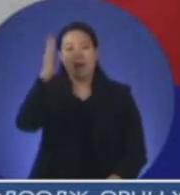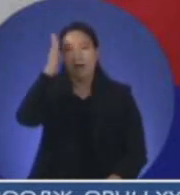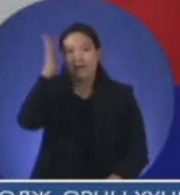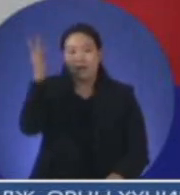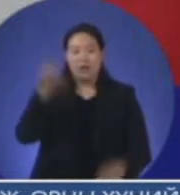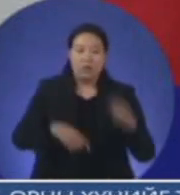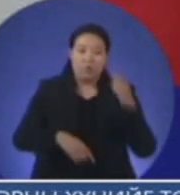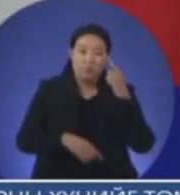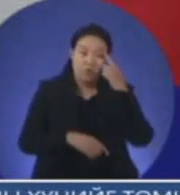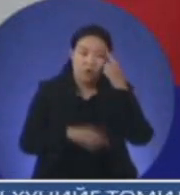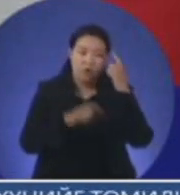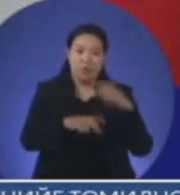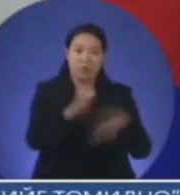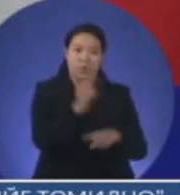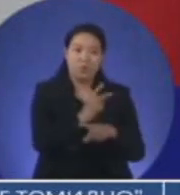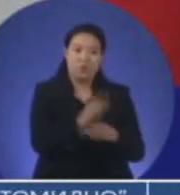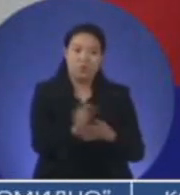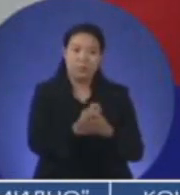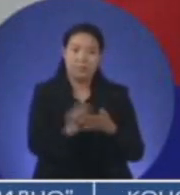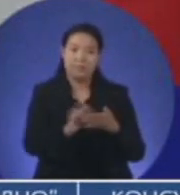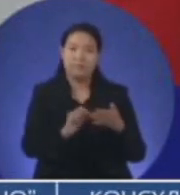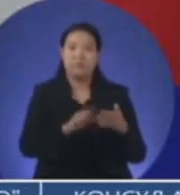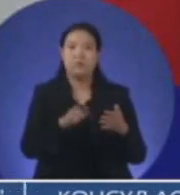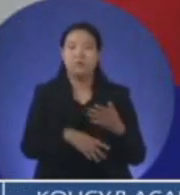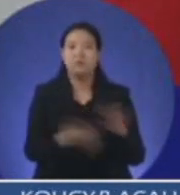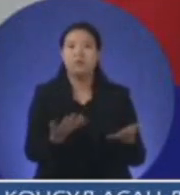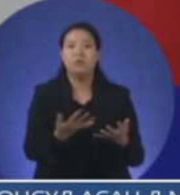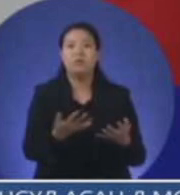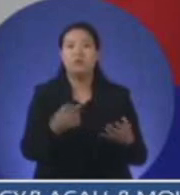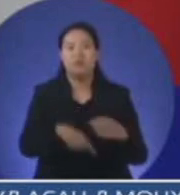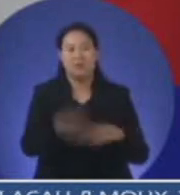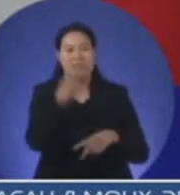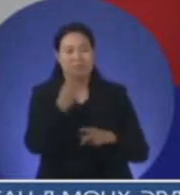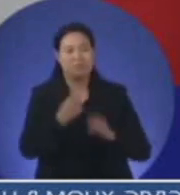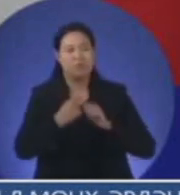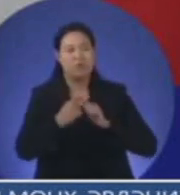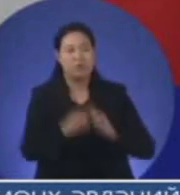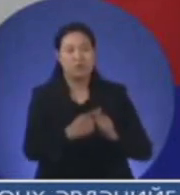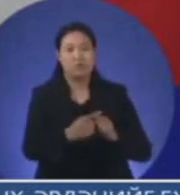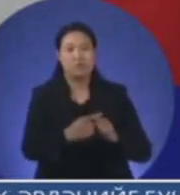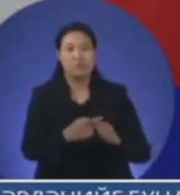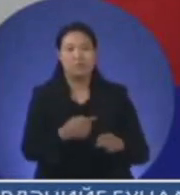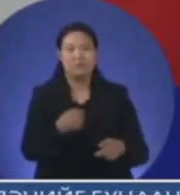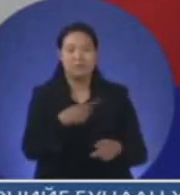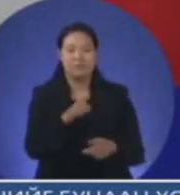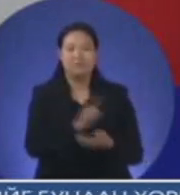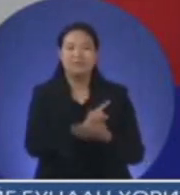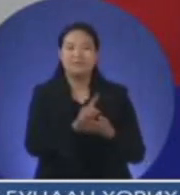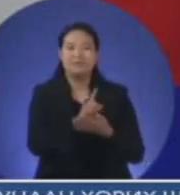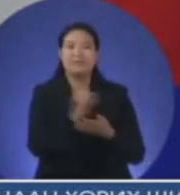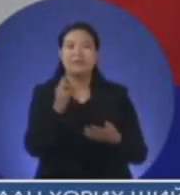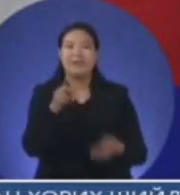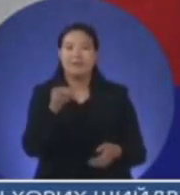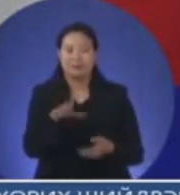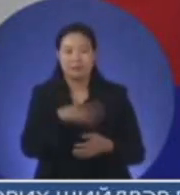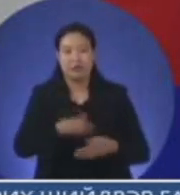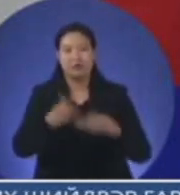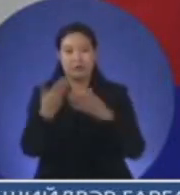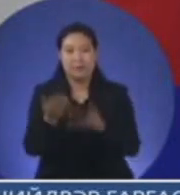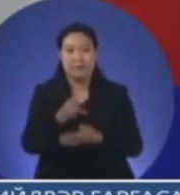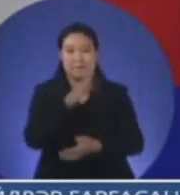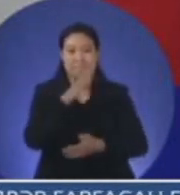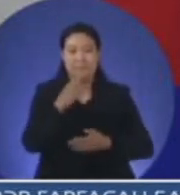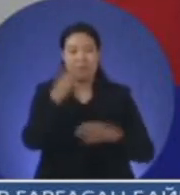хууль зүйлийн бичигт бол ш. Бүр ерөөсөө энийг хоригдсан юм байл. Би бүр заалтын танд өгөн. За энийг өөрөө та ерөөсөө ингээ